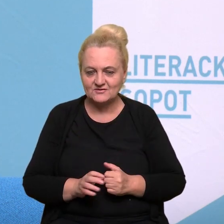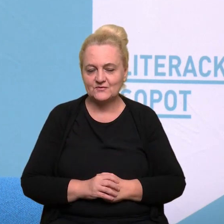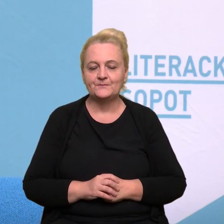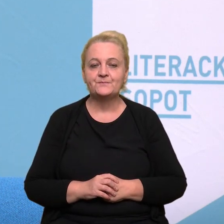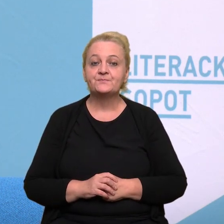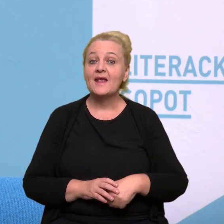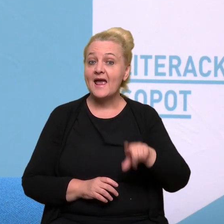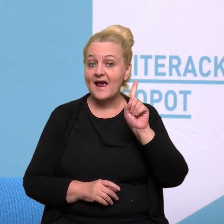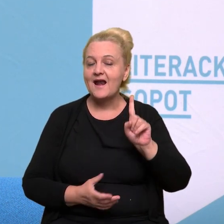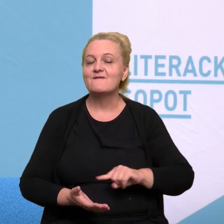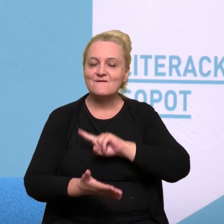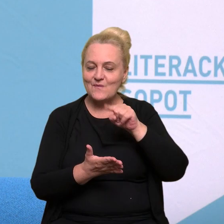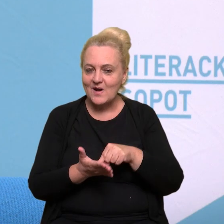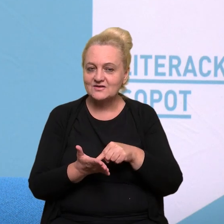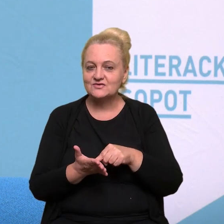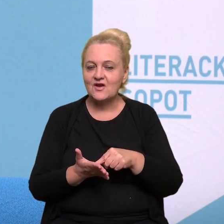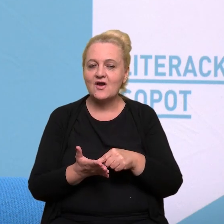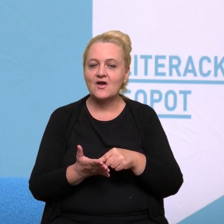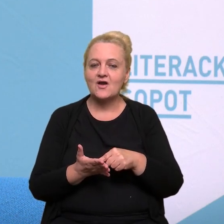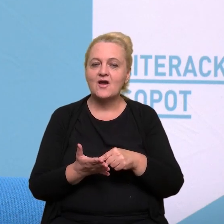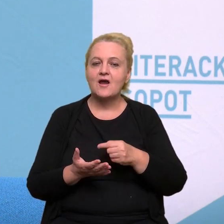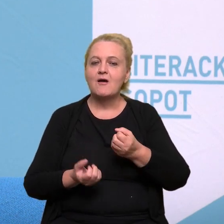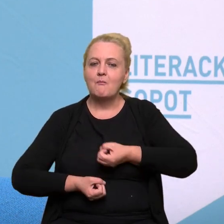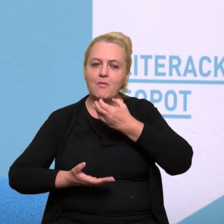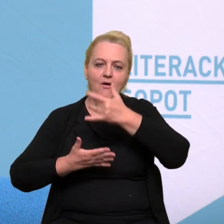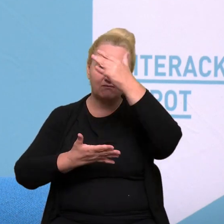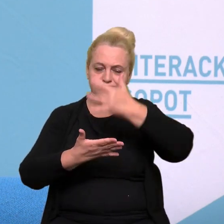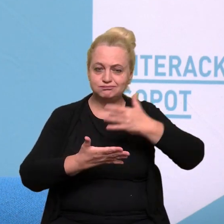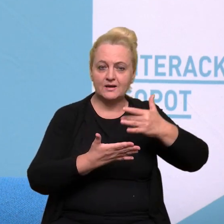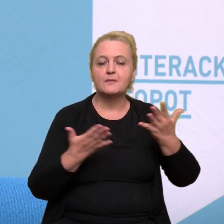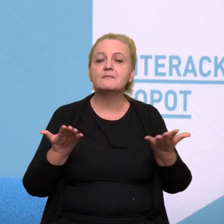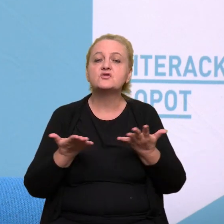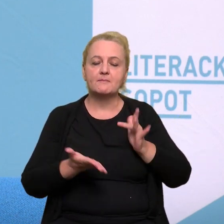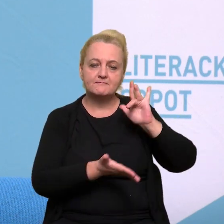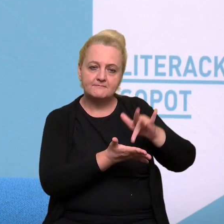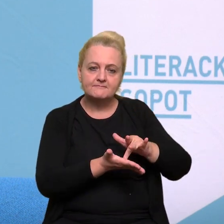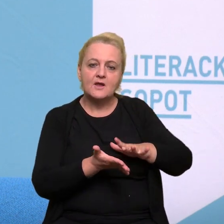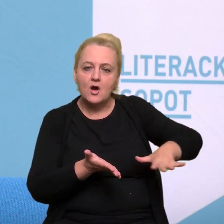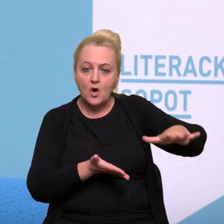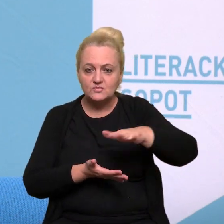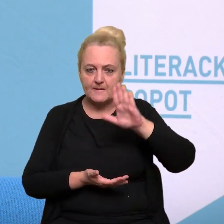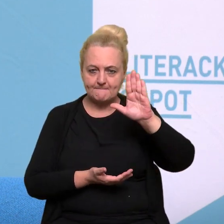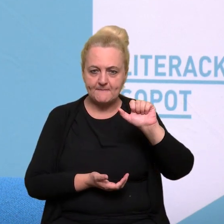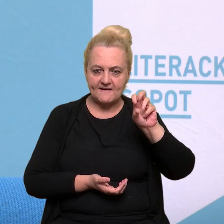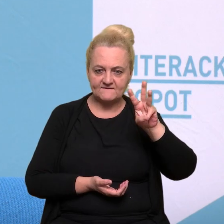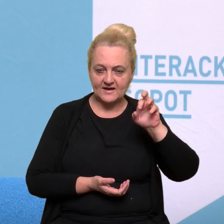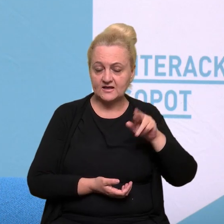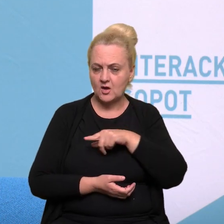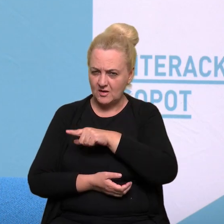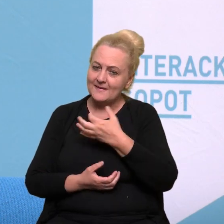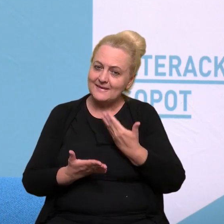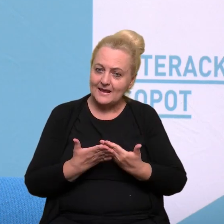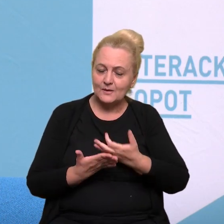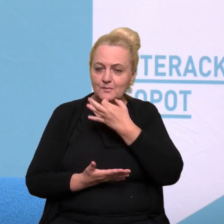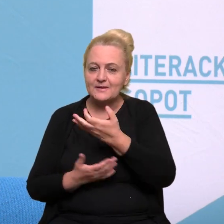Ale właśnie powieść toczy się w Bawarii. Dlatego chciałam się zapytać, czy Jovanna mieszka